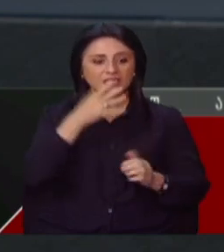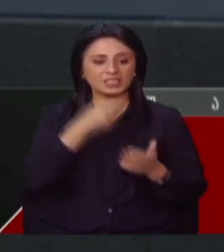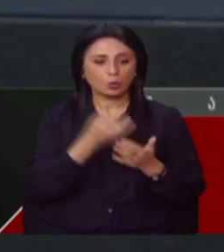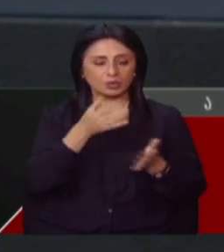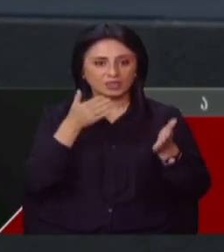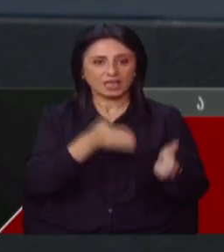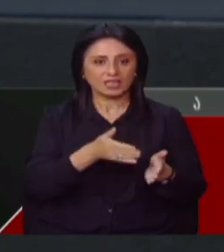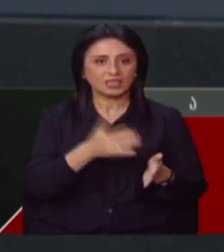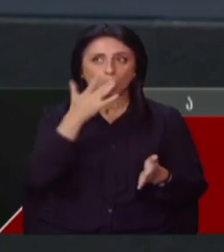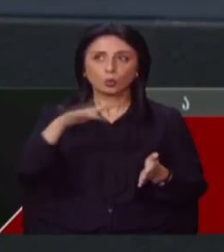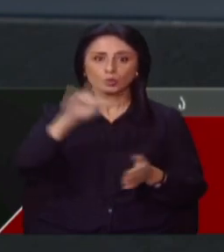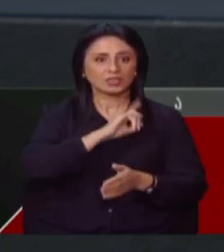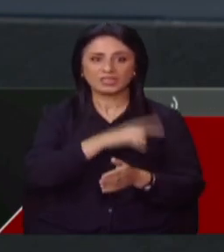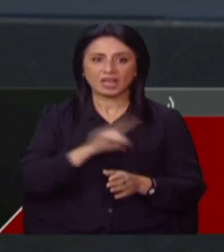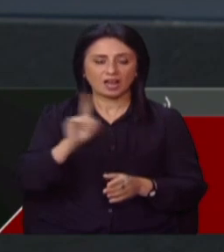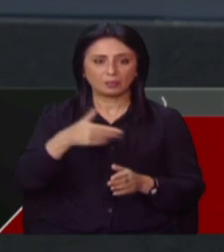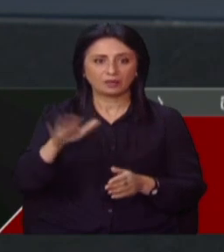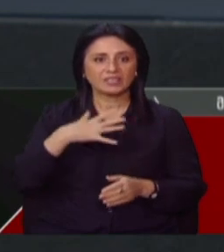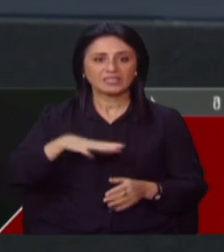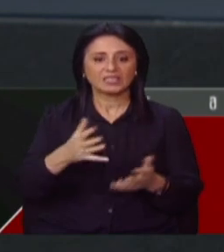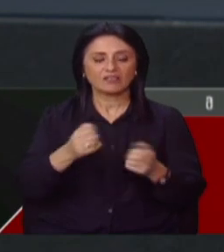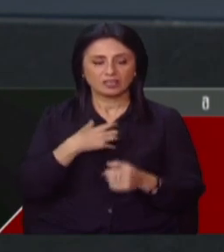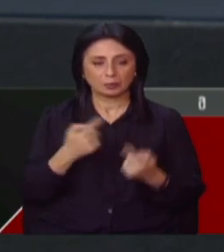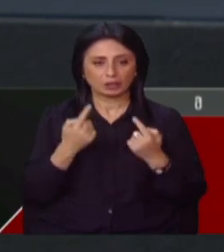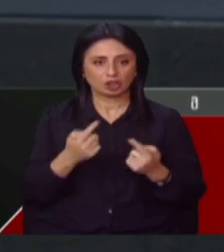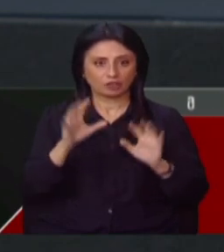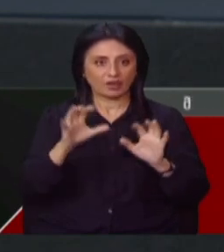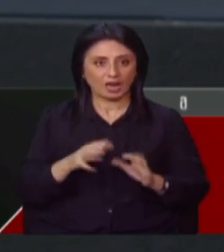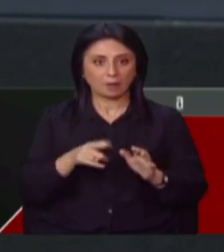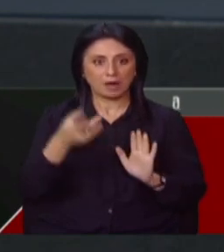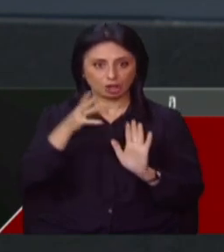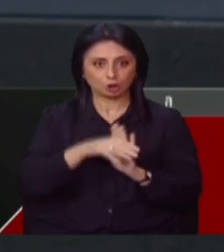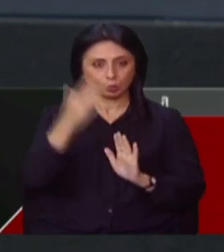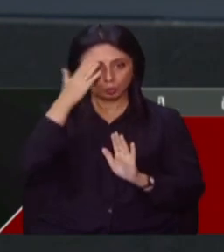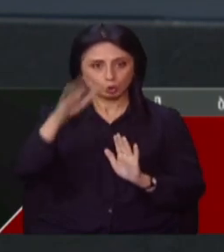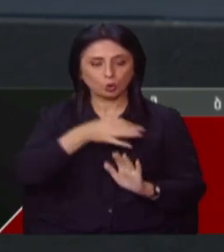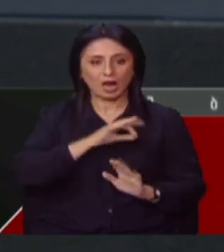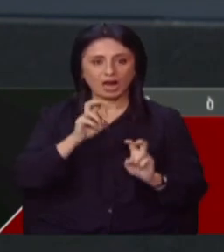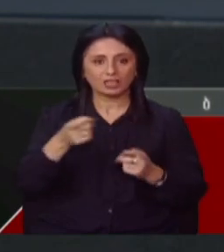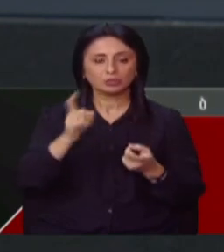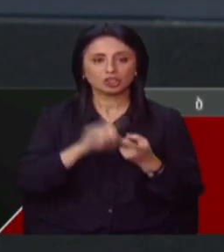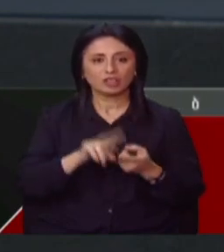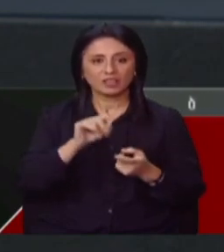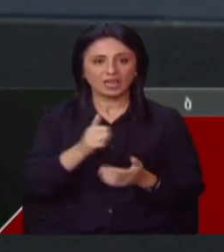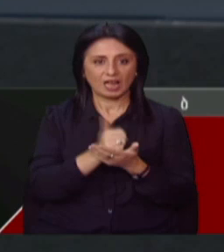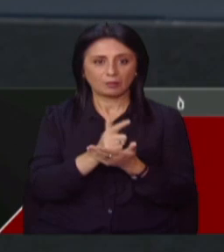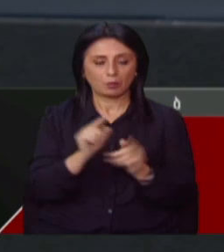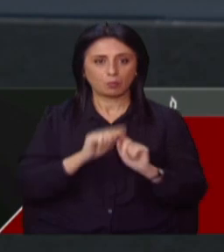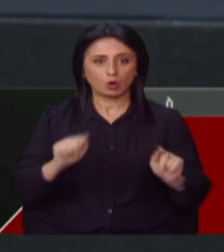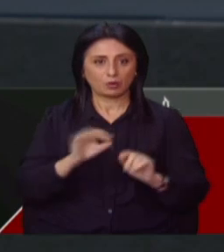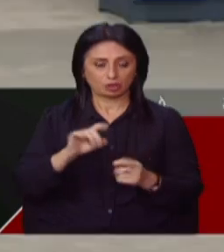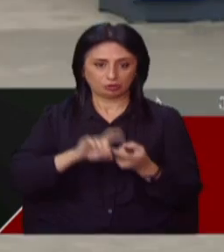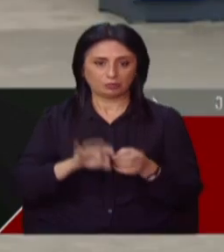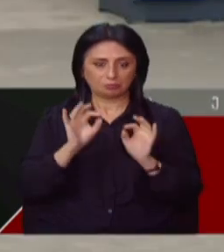საკუთარი ინტერესები და არა უცხოური ძალების. საქართველომ მიიღო მნიშვნელოვანი კანონები, მათ შორის უცხოური აგენტების შესახებ და LGBT